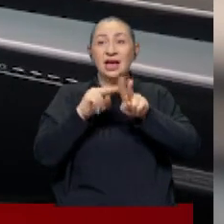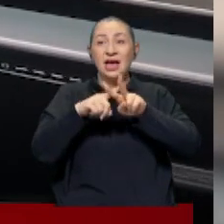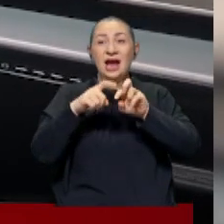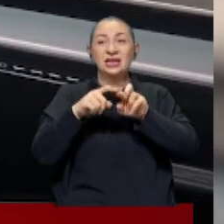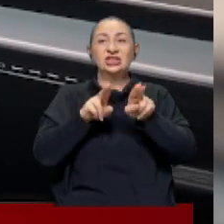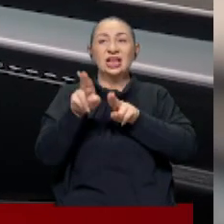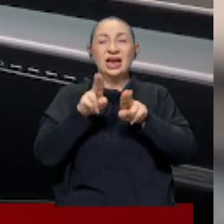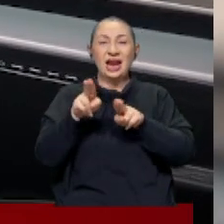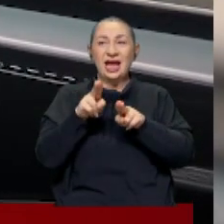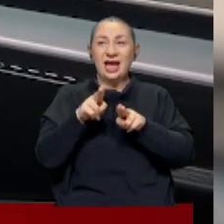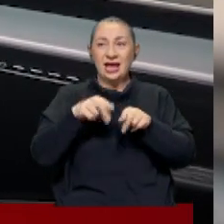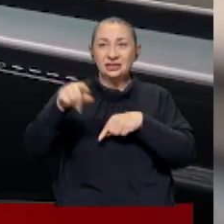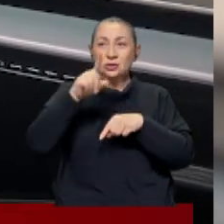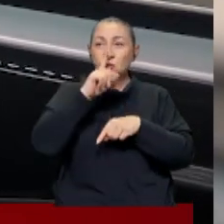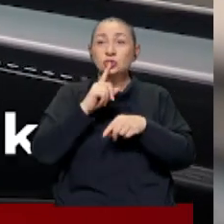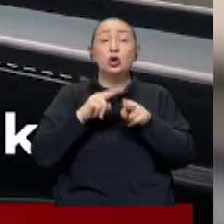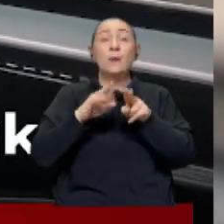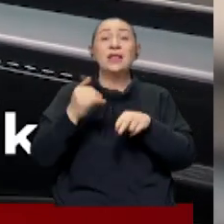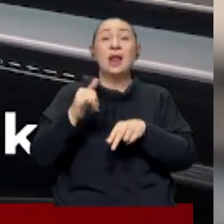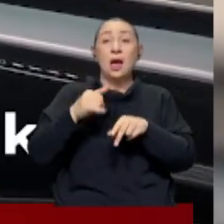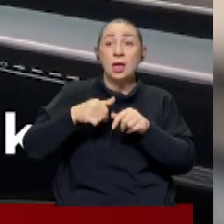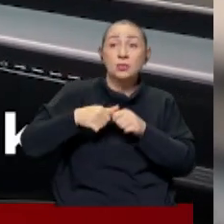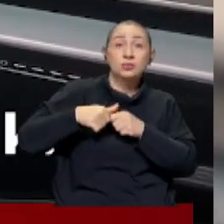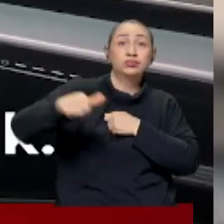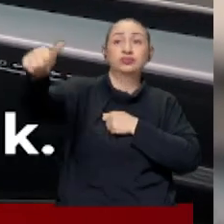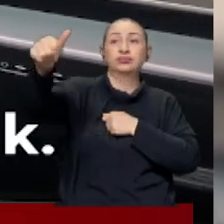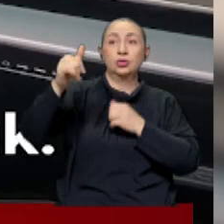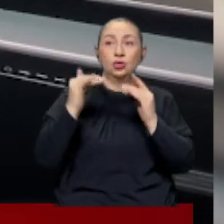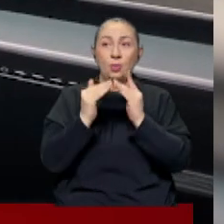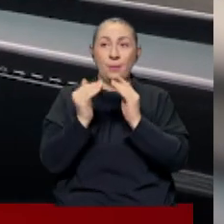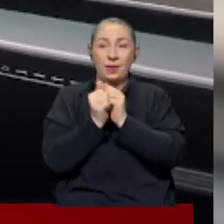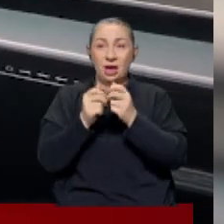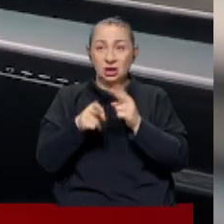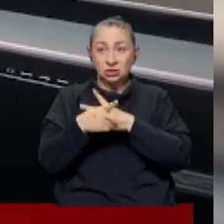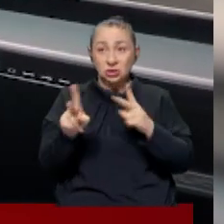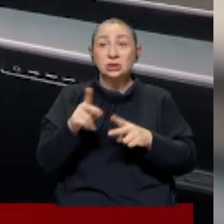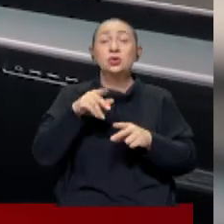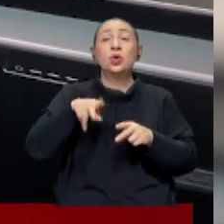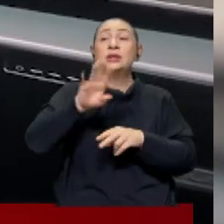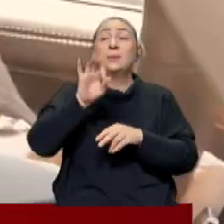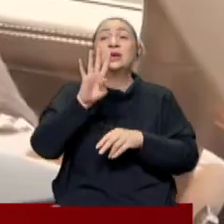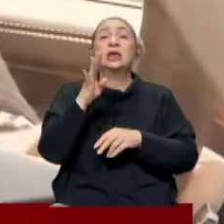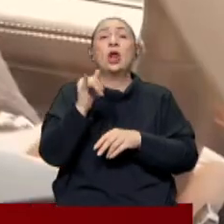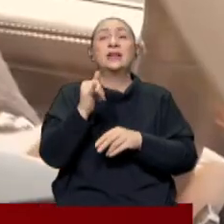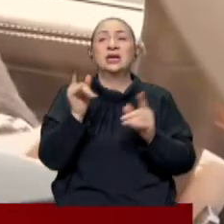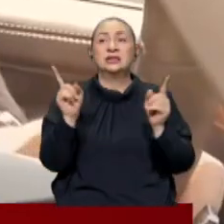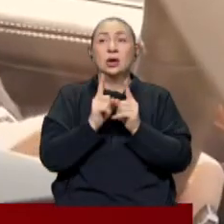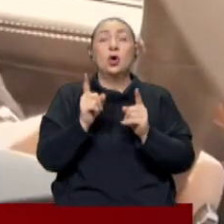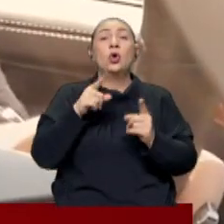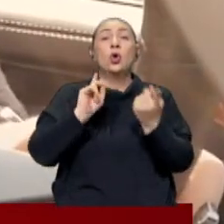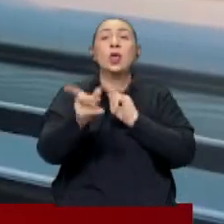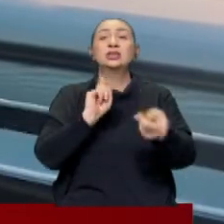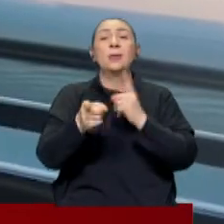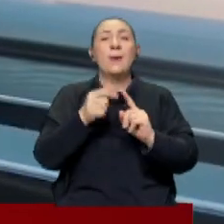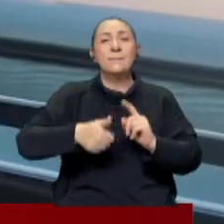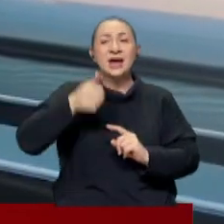arasında 100 kilometrelik devasa bir otoyolda köprüyle beraber hizmete soktuk. Yol tam 40 kilometre kısaldı. Ulaştırma Bakanı Adil